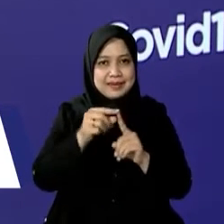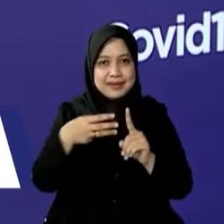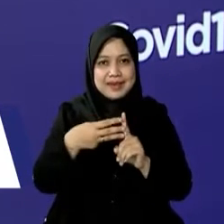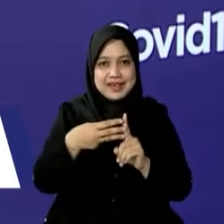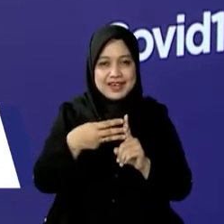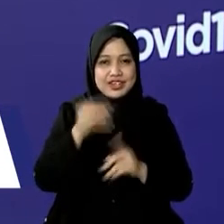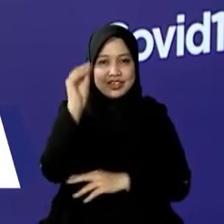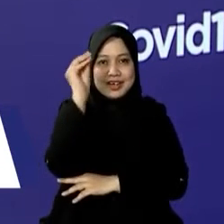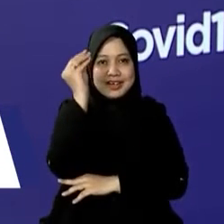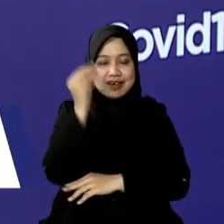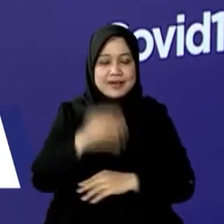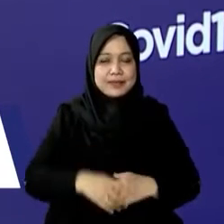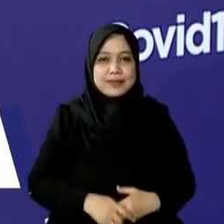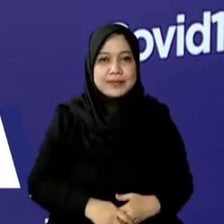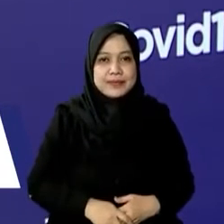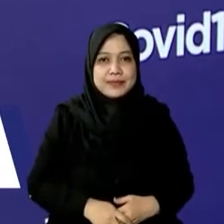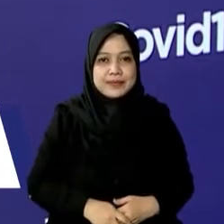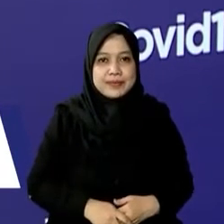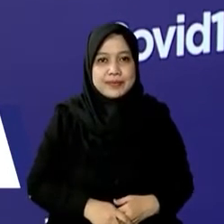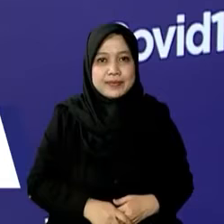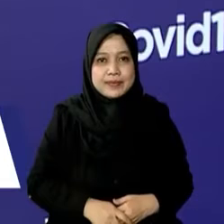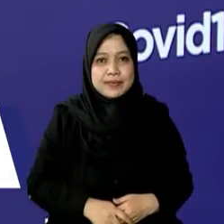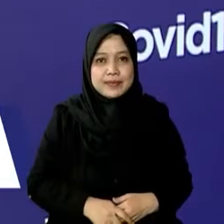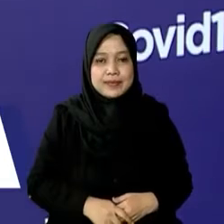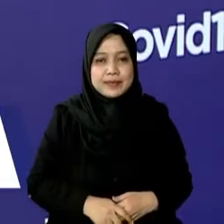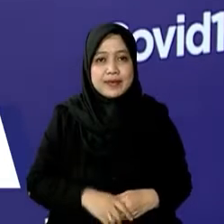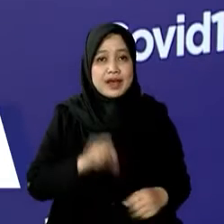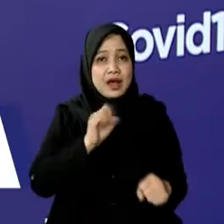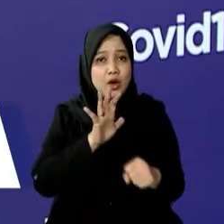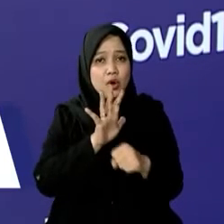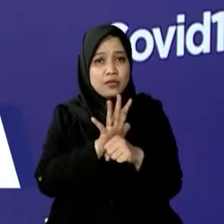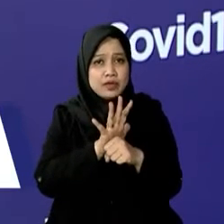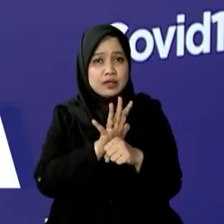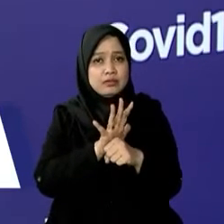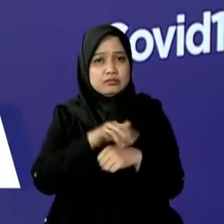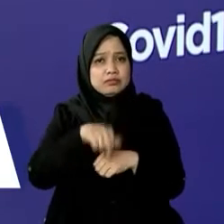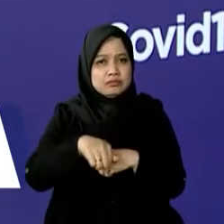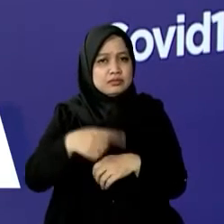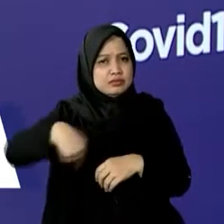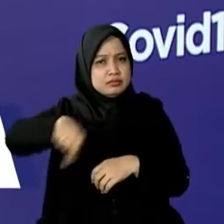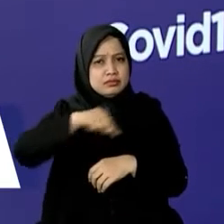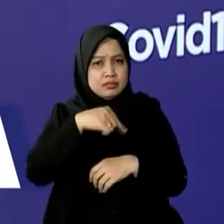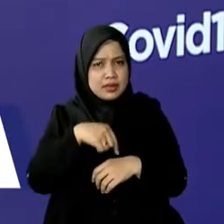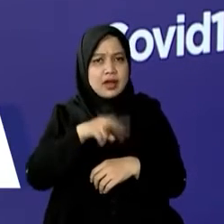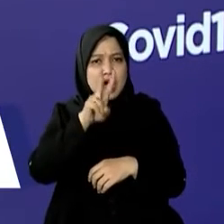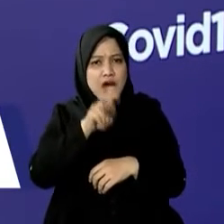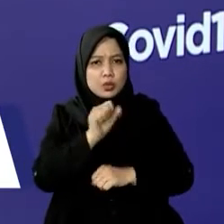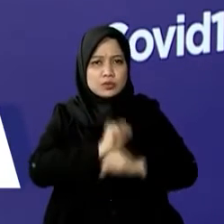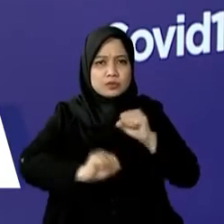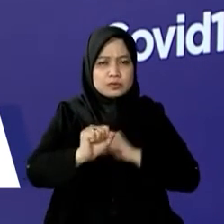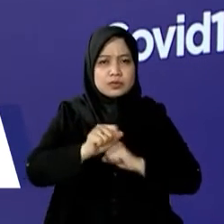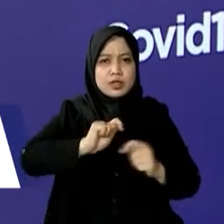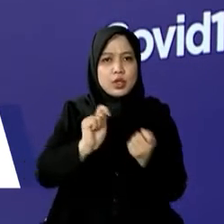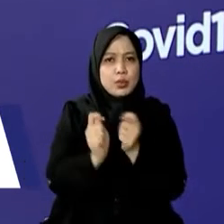Graha BNPB Jakarta pemirsa covert 19 menuntut kita semua untuk melakukan perubahan dalam berbagai